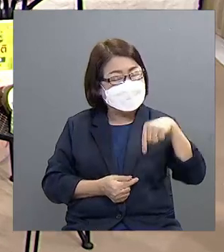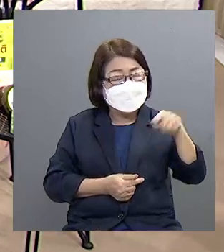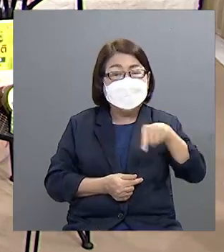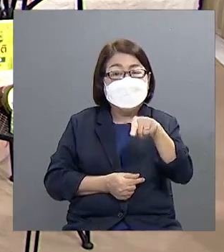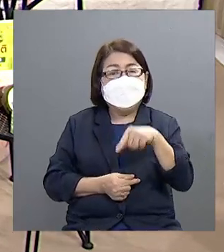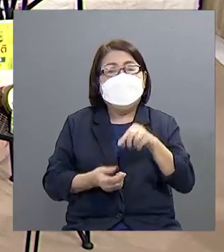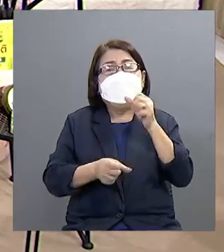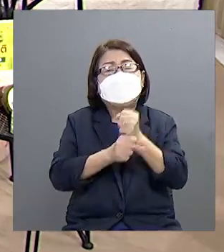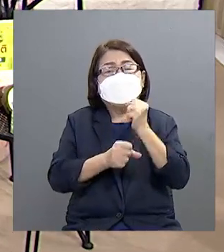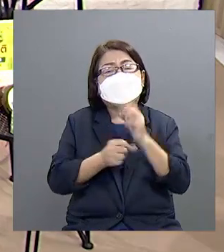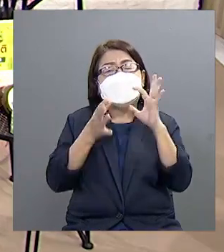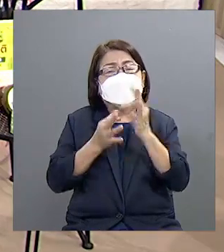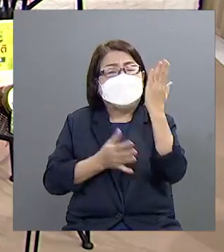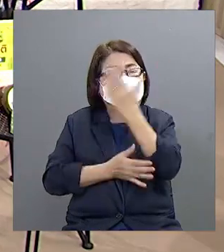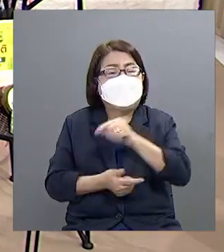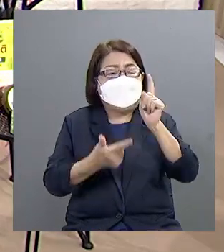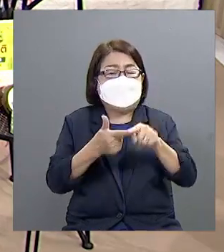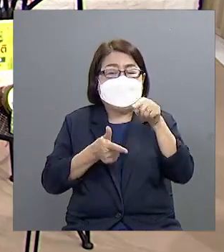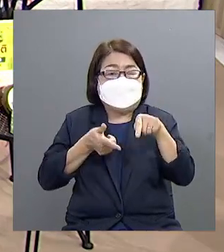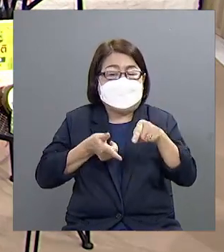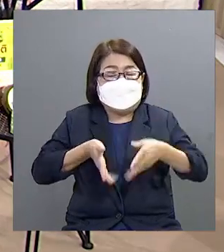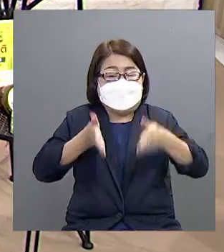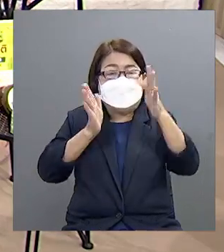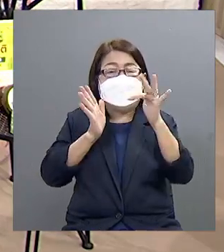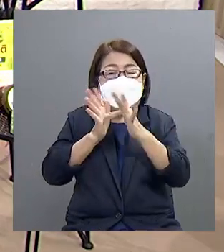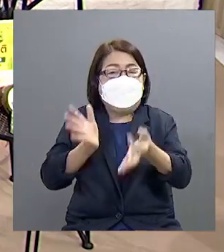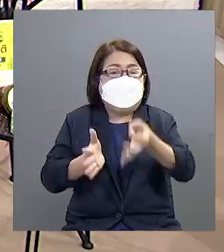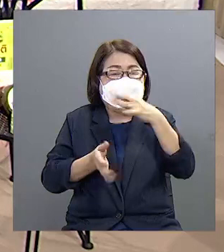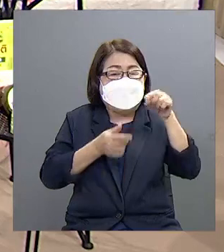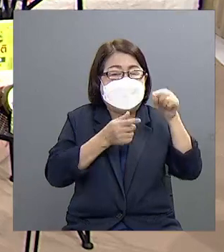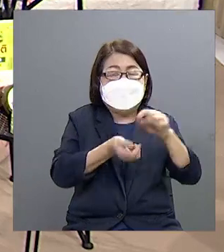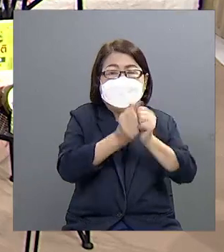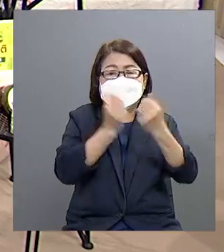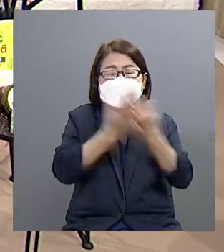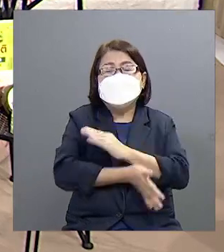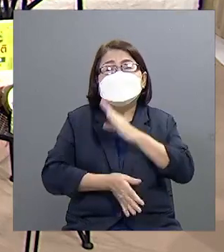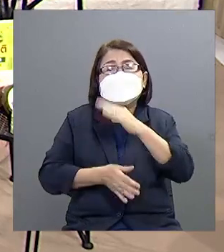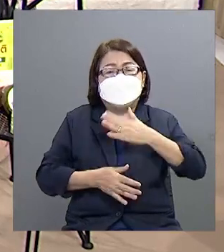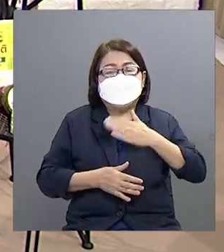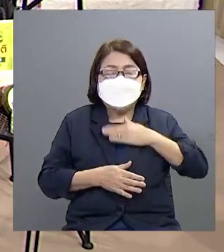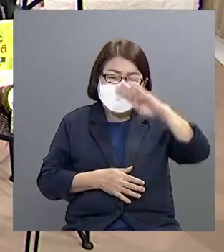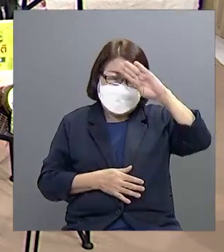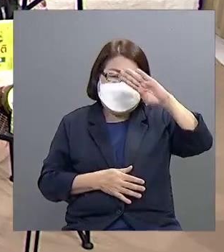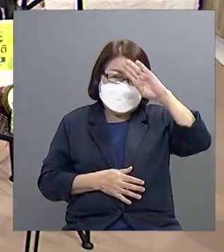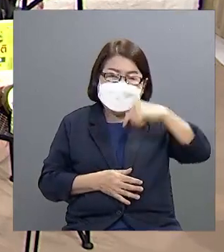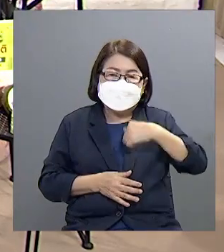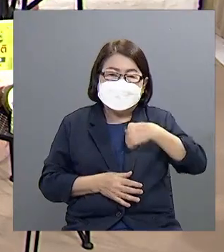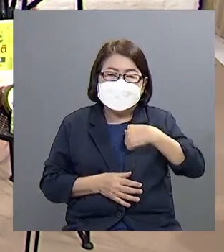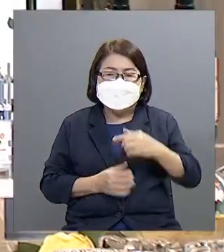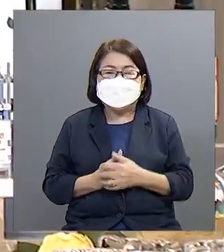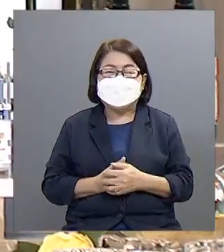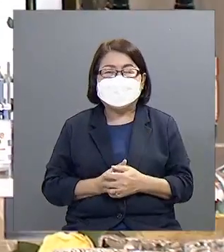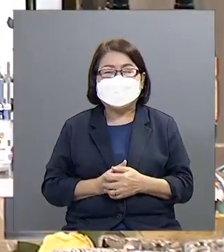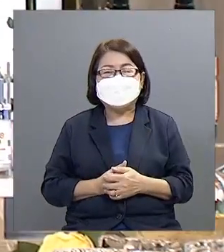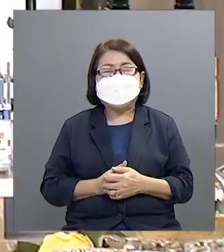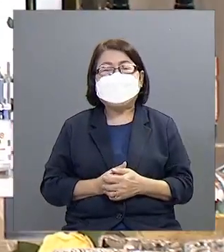ป็นโซนยาครับ เอาไหนก่อนดี เป็นโซนนวัตกรรมครับ เอาแบบคนป่วยเอายาเอายากับนวัตกรรมก่อนนะฮะคือคุณต้องบอกอย่